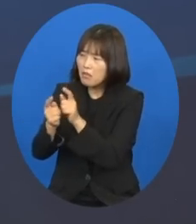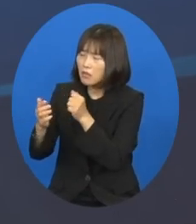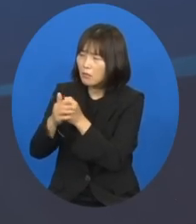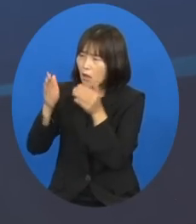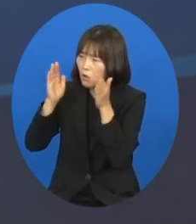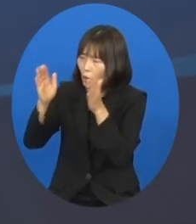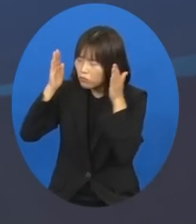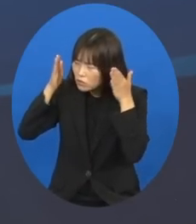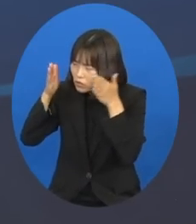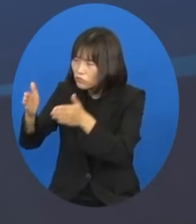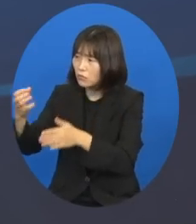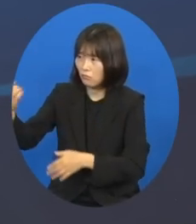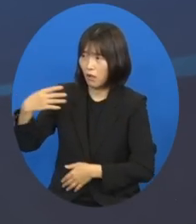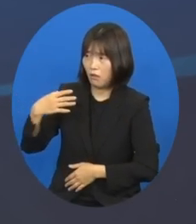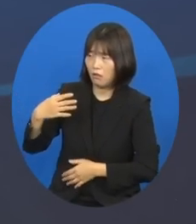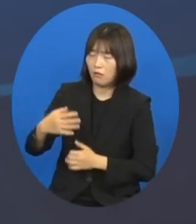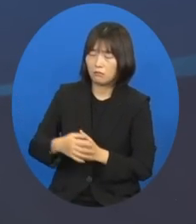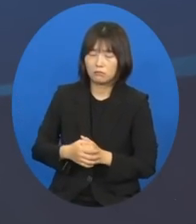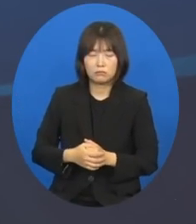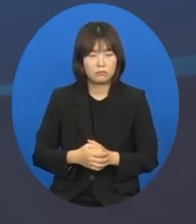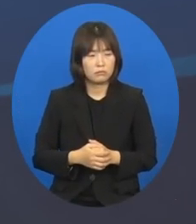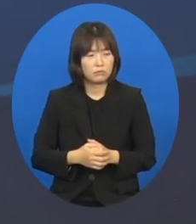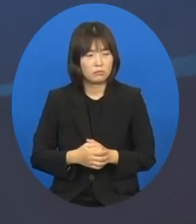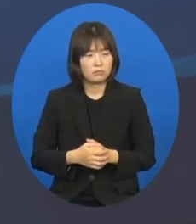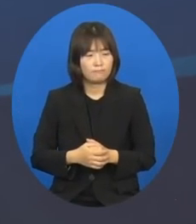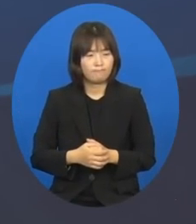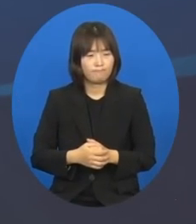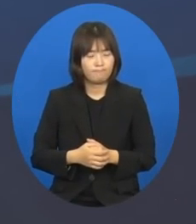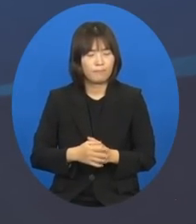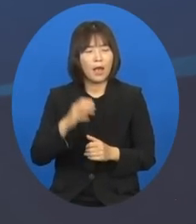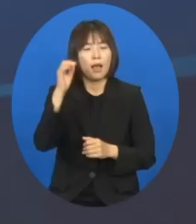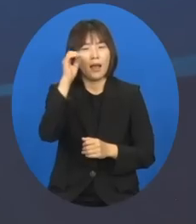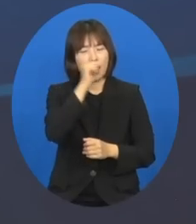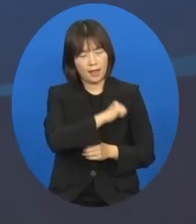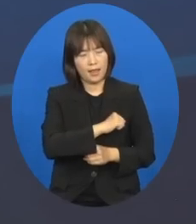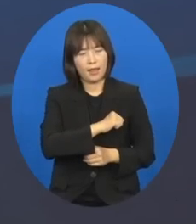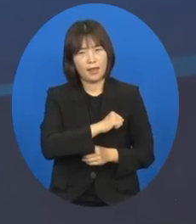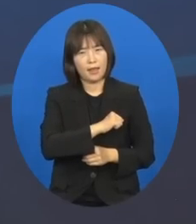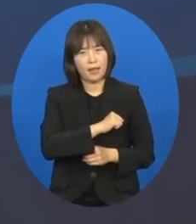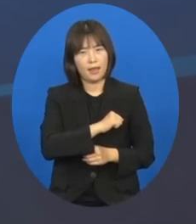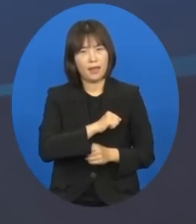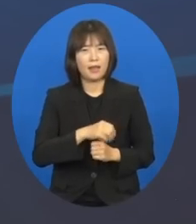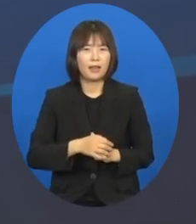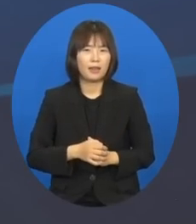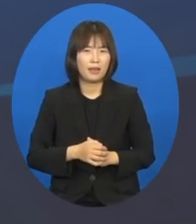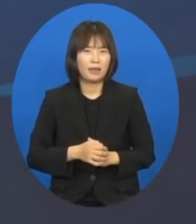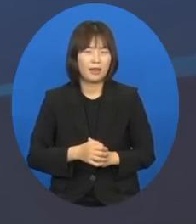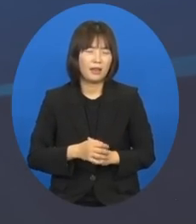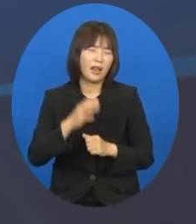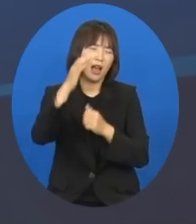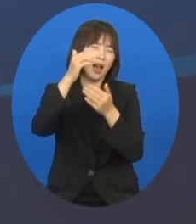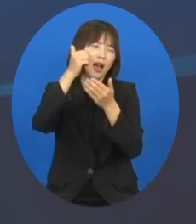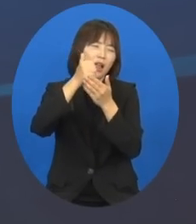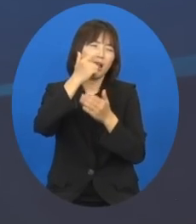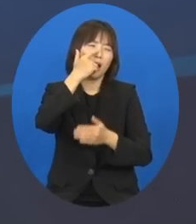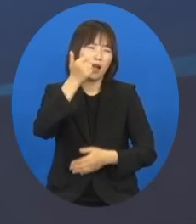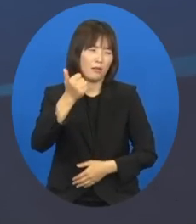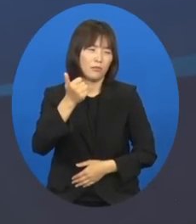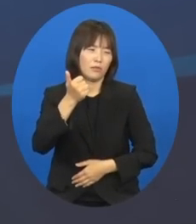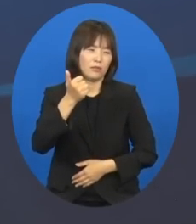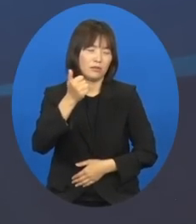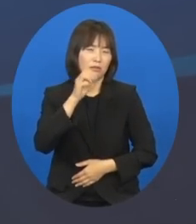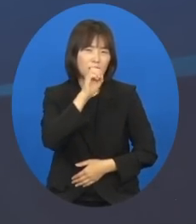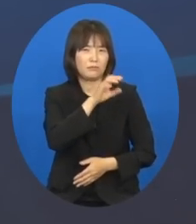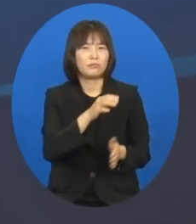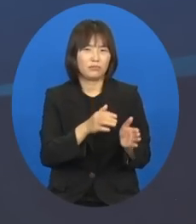거예요 다만 기억을 더듬더니만 아 그거요 하나님 아버지요 이렇게